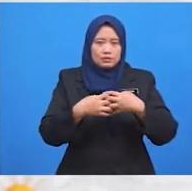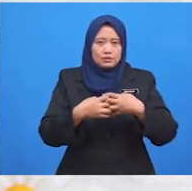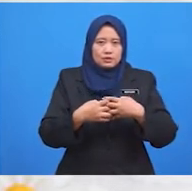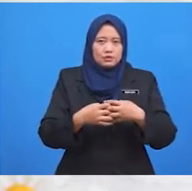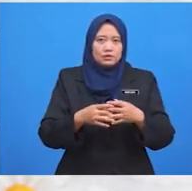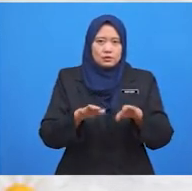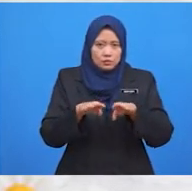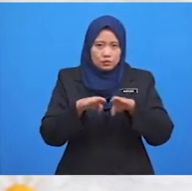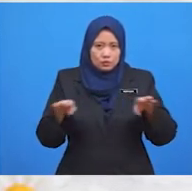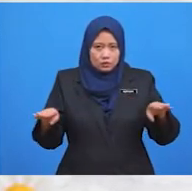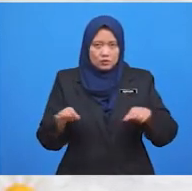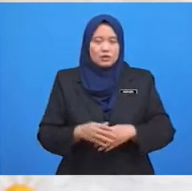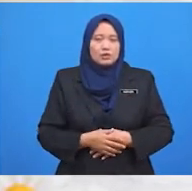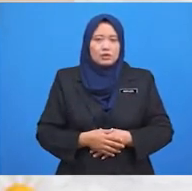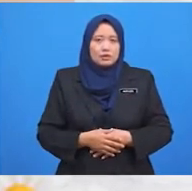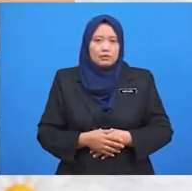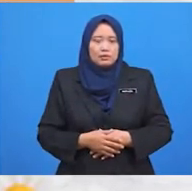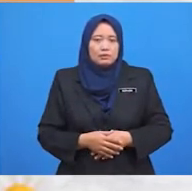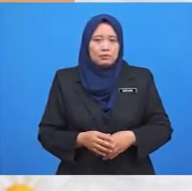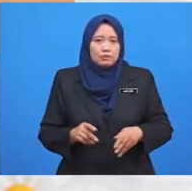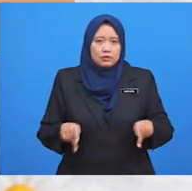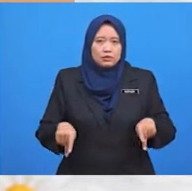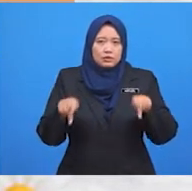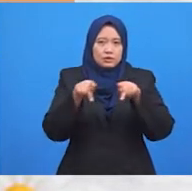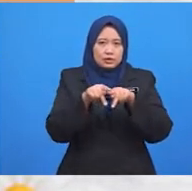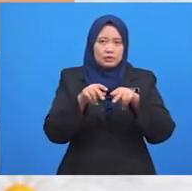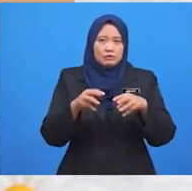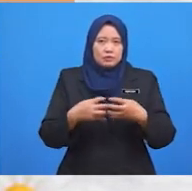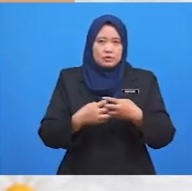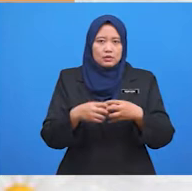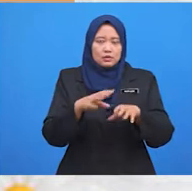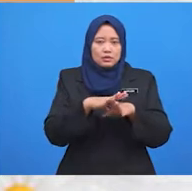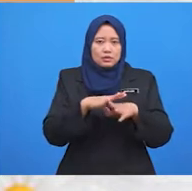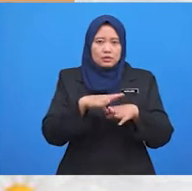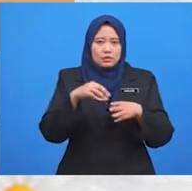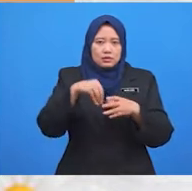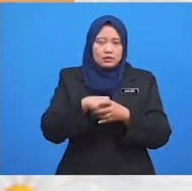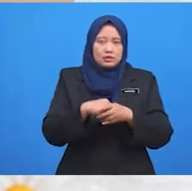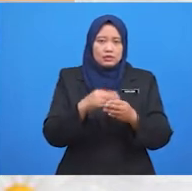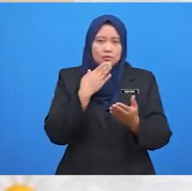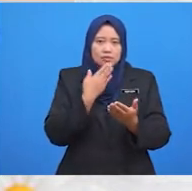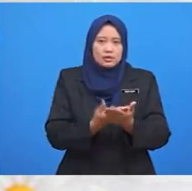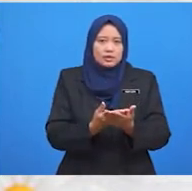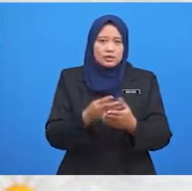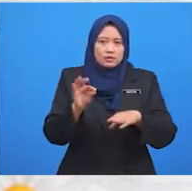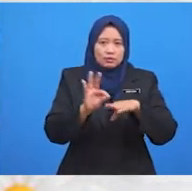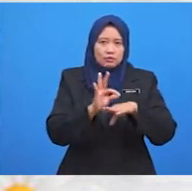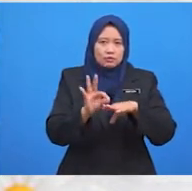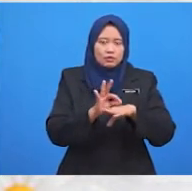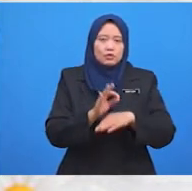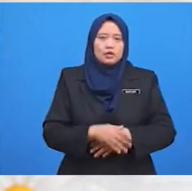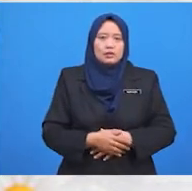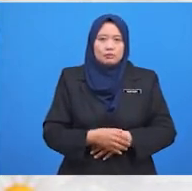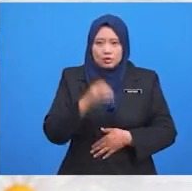dalam keadaan baik dan berfungsi. Yang keempat, memaklumkan pelanggan cara rawatan yang akan dijalankan.